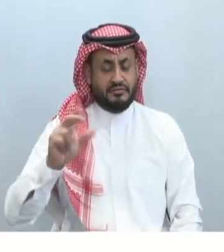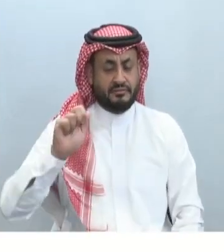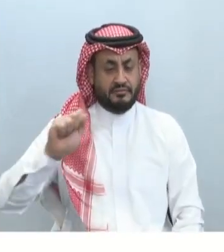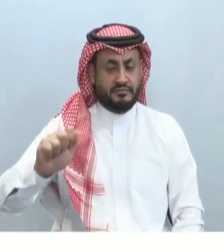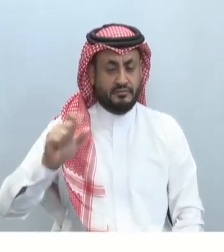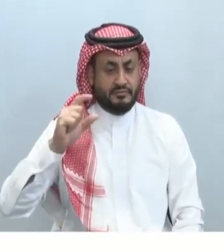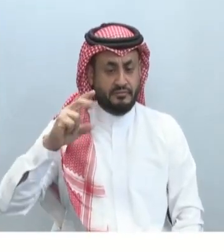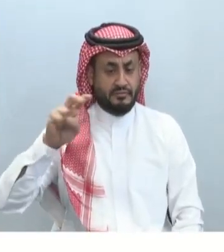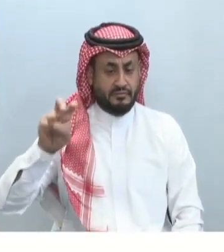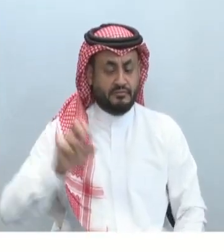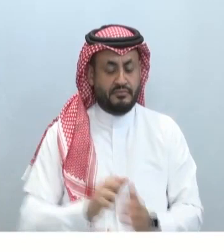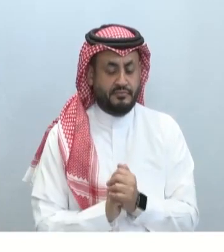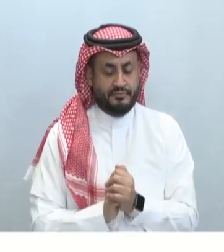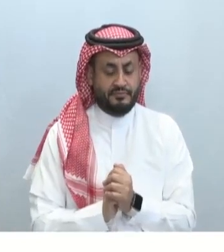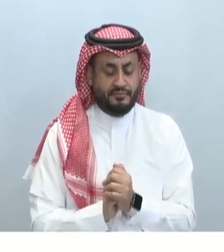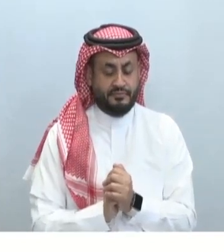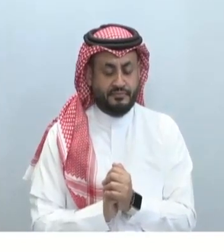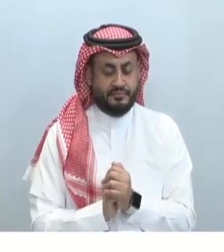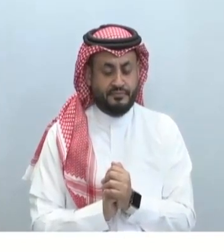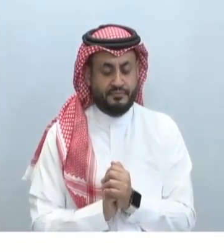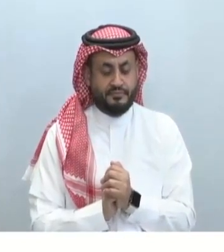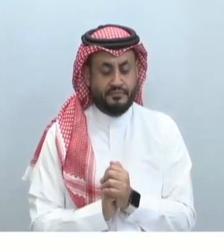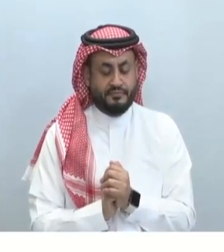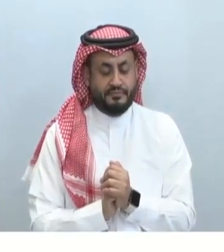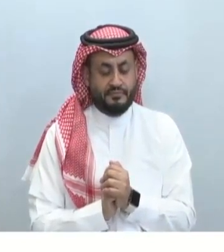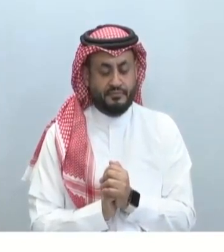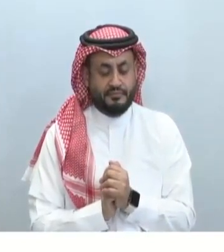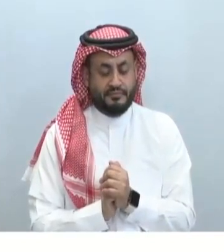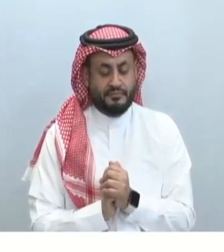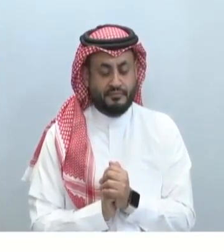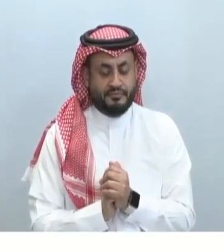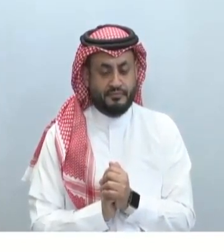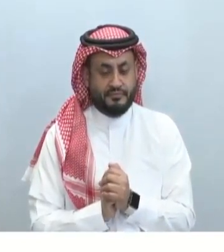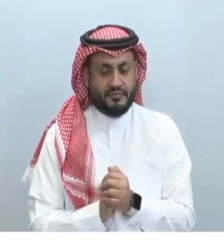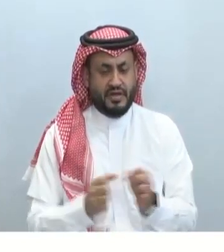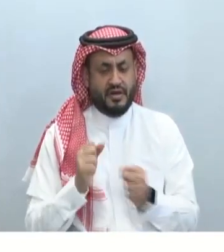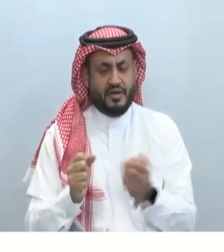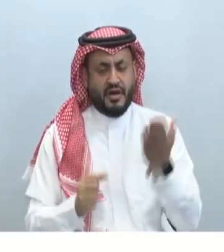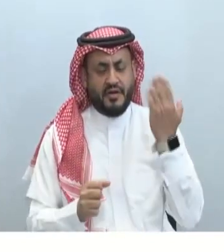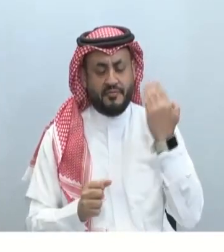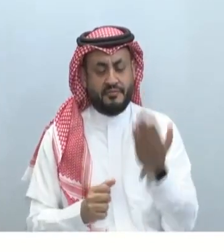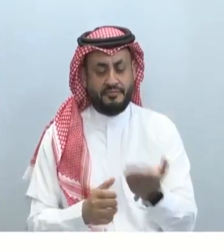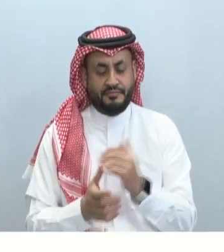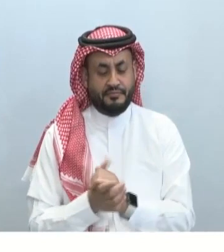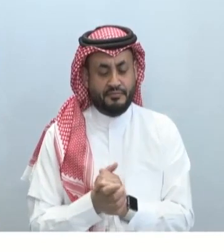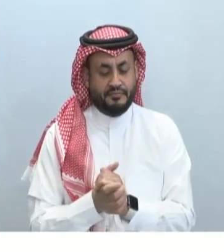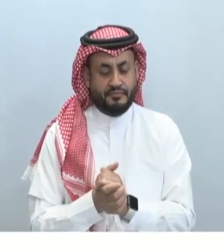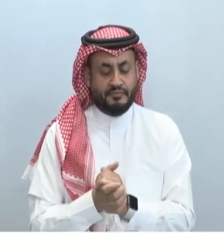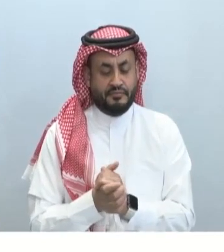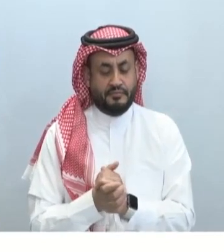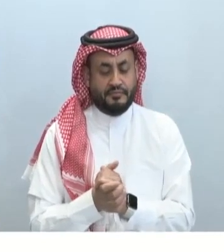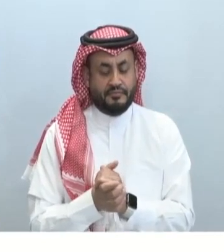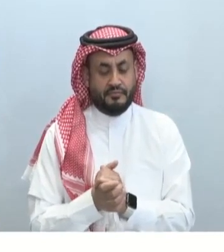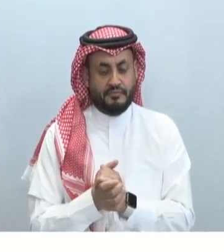وتعالى عن الصدق في التجاره قبل ان نبدا دعونا نستذكر ما يتعلق بالوحده